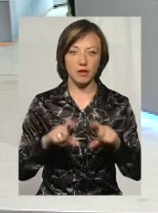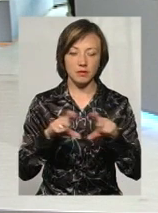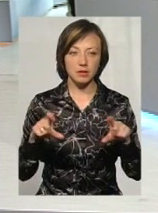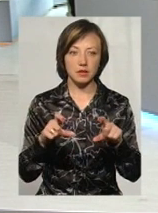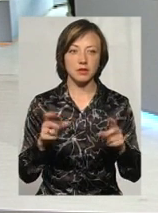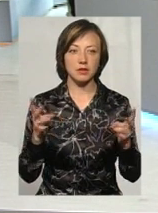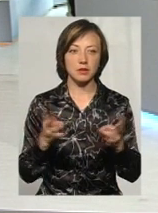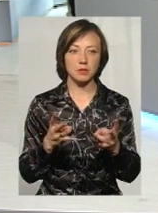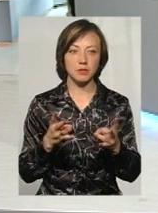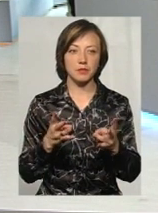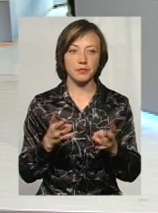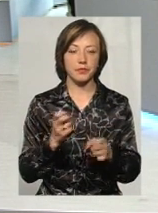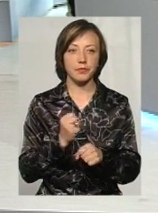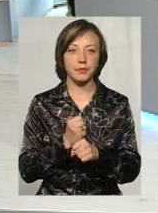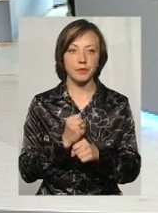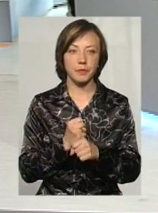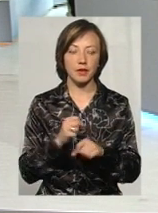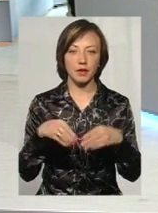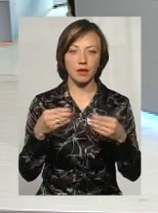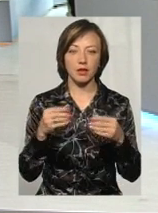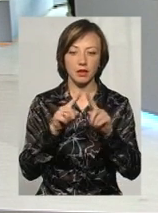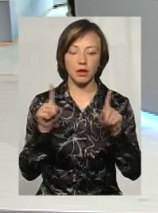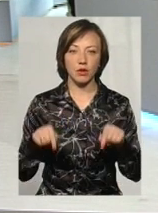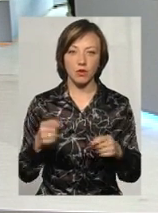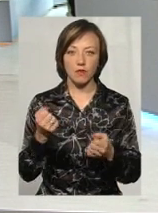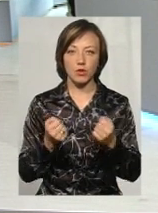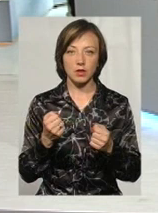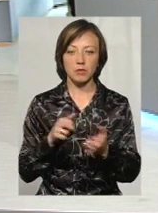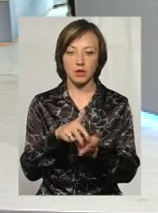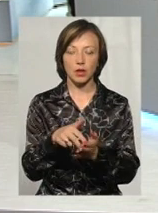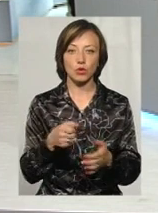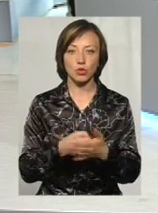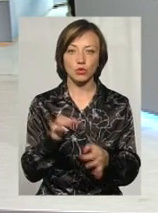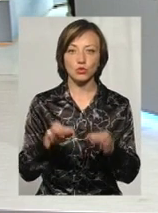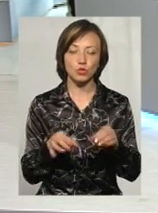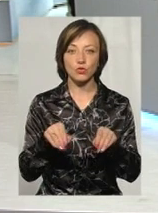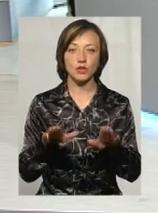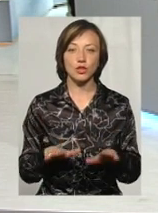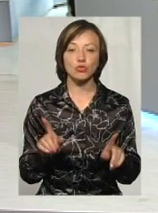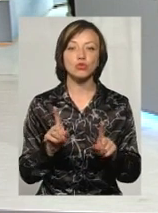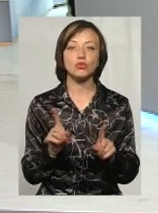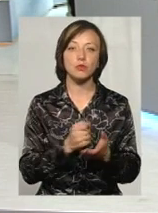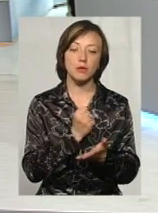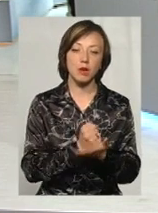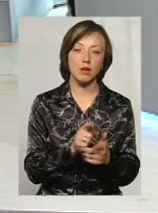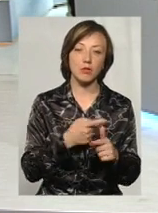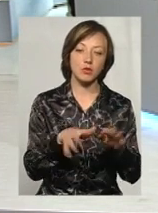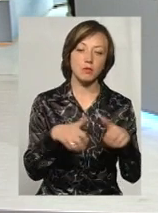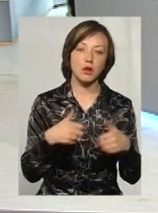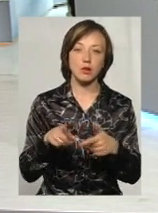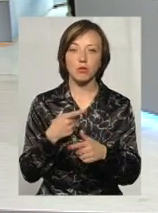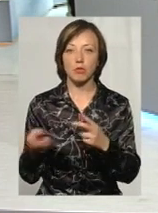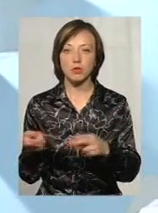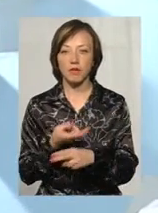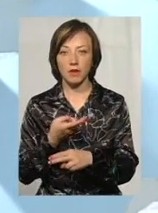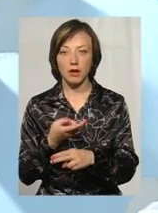права, виписати тимчасовий талон, з яким водій вже піде до суду, і суд вирішить, що приймати. Тобто або вилучати права, або